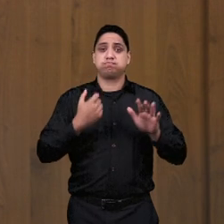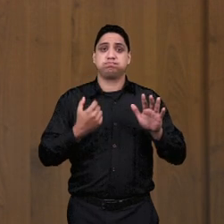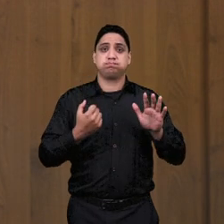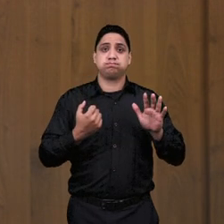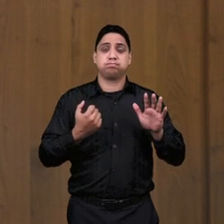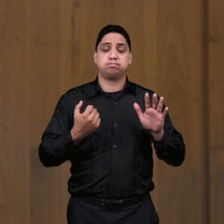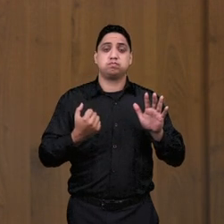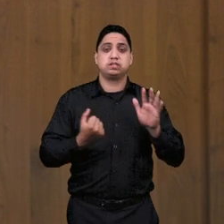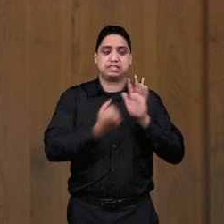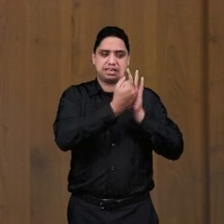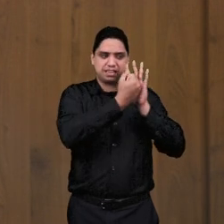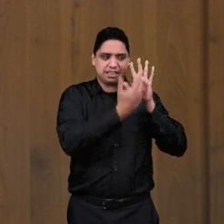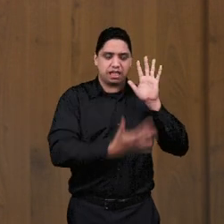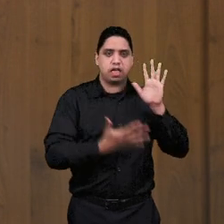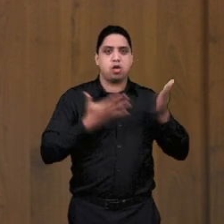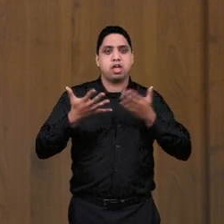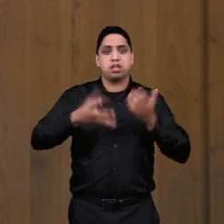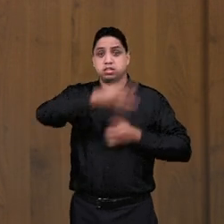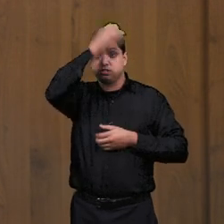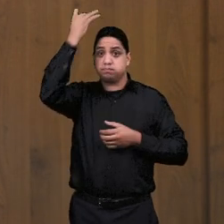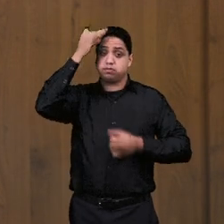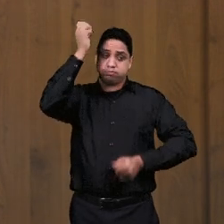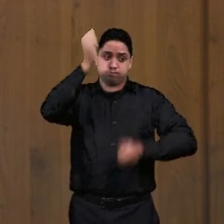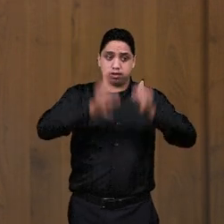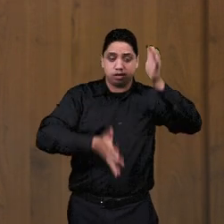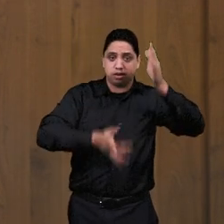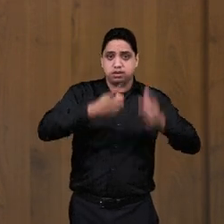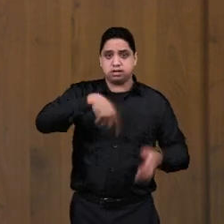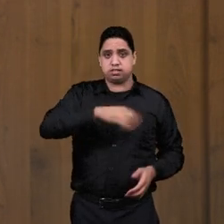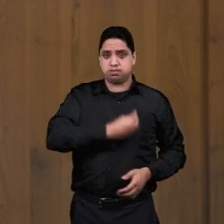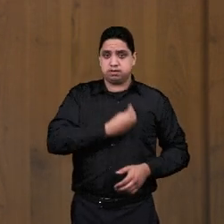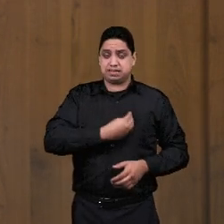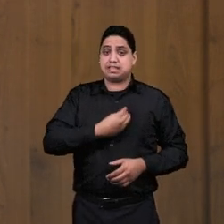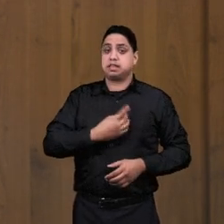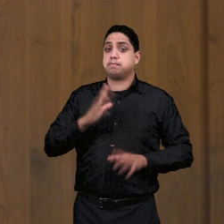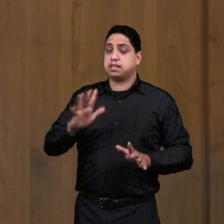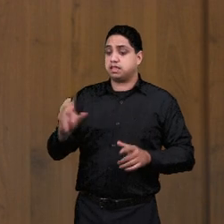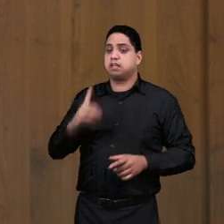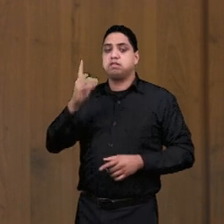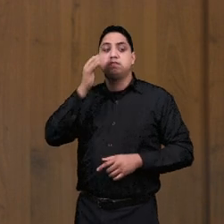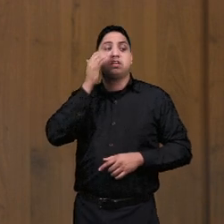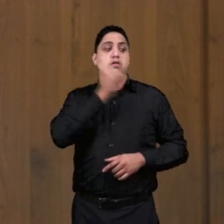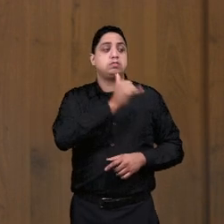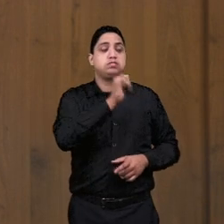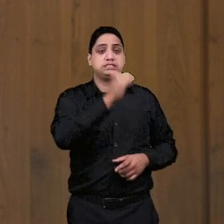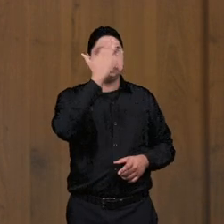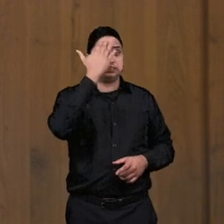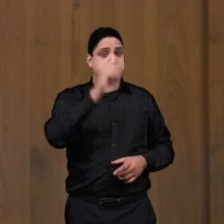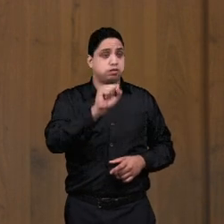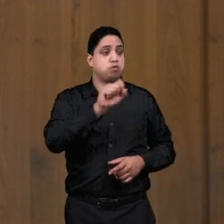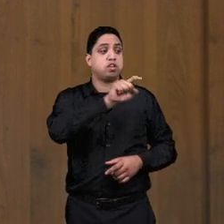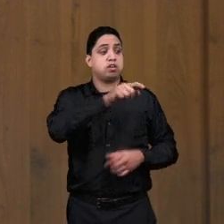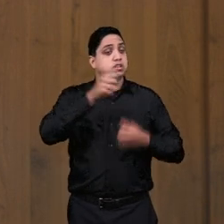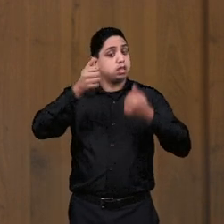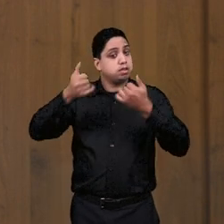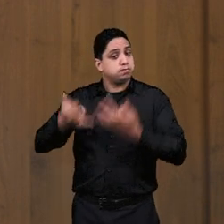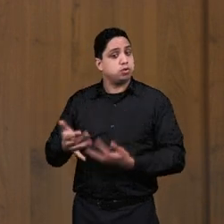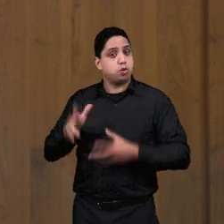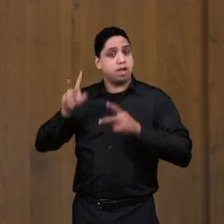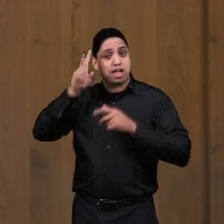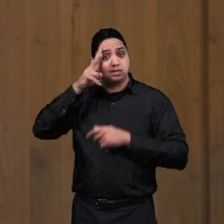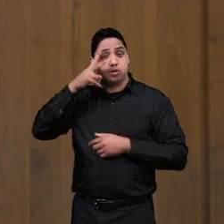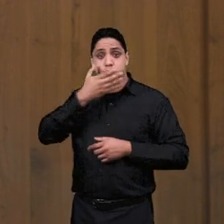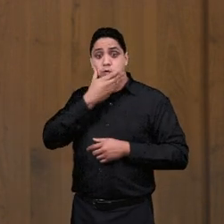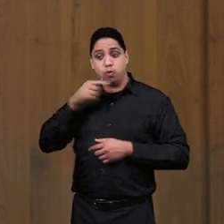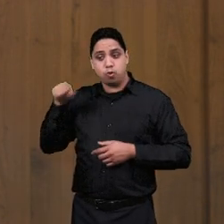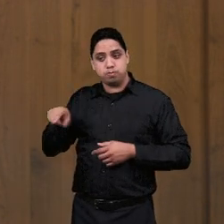vous savez encore qu'est-ce que David a dit à Salomon? Il a dit à Salomon tout ce dont Siméi lui avait fait.